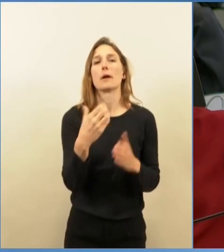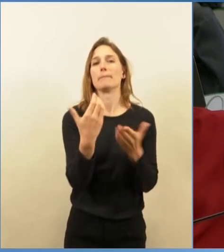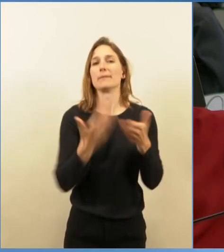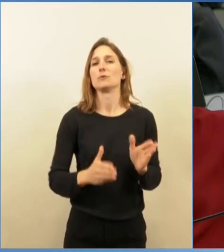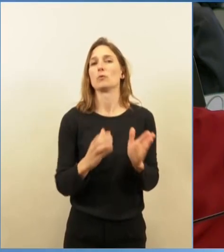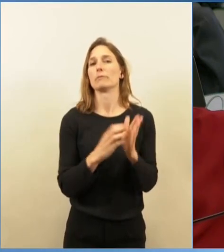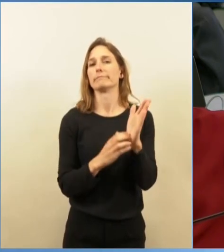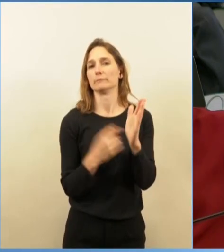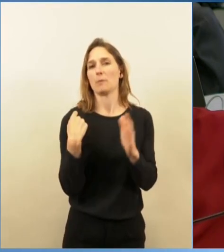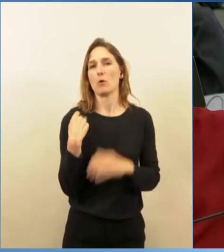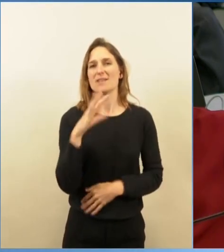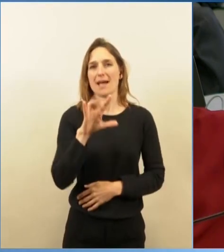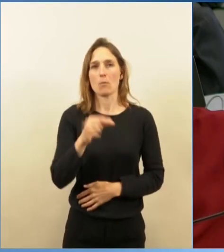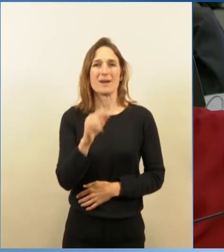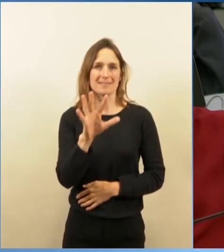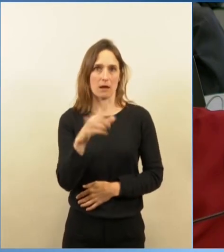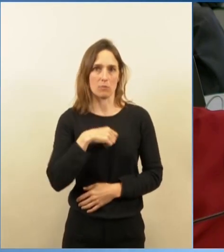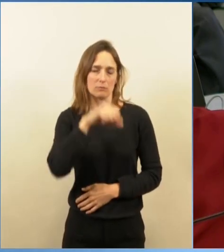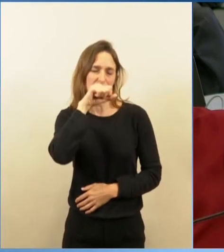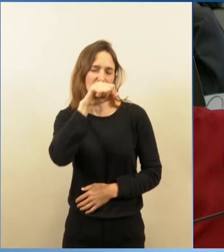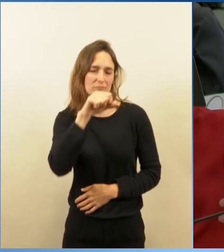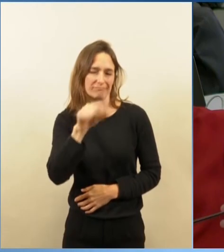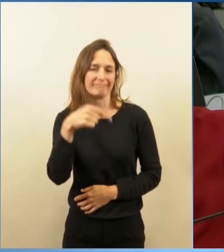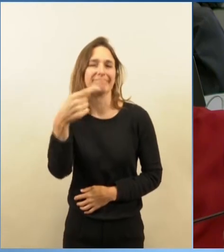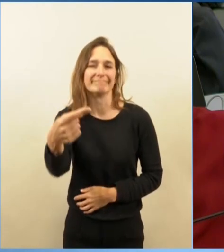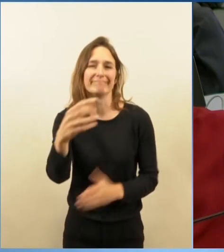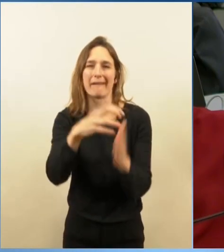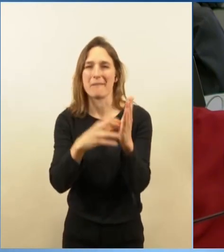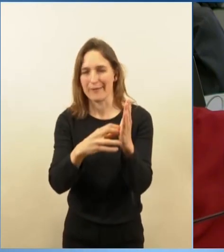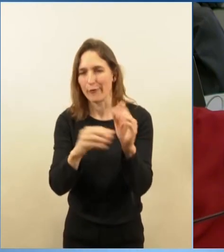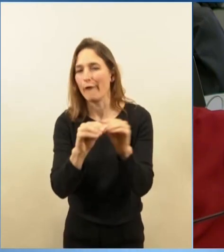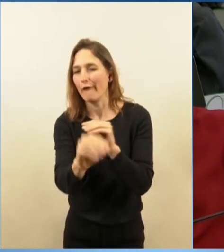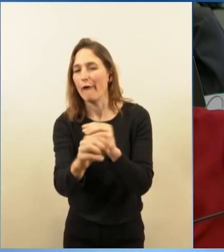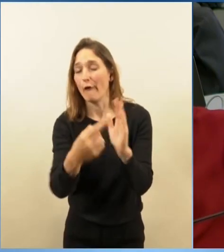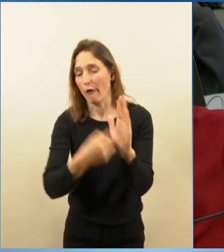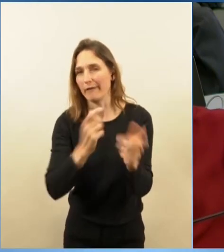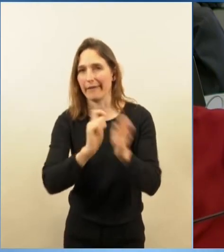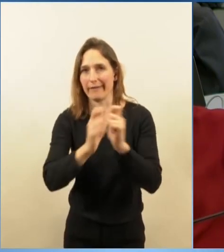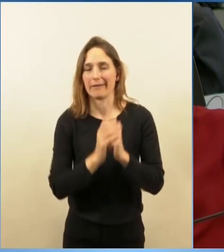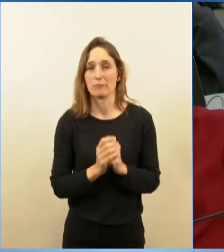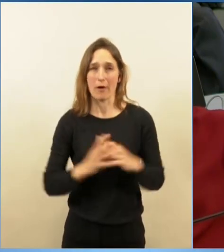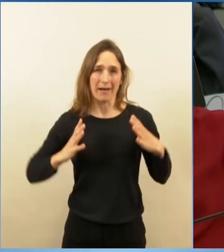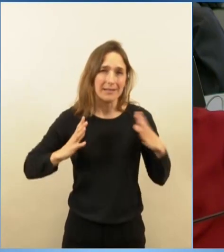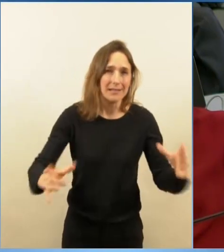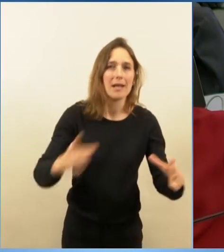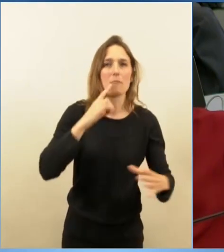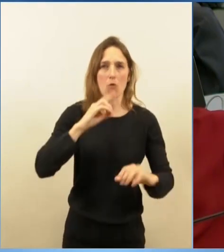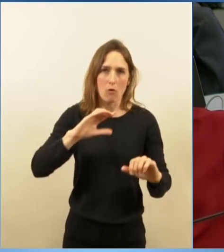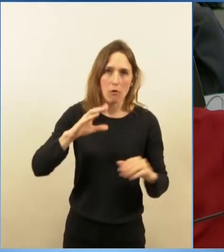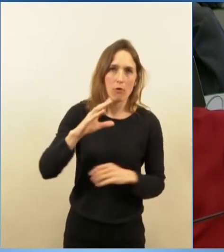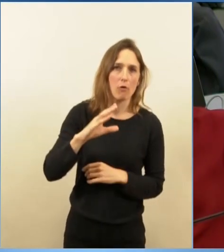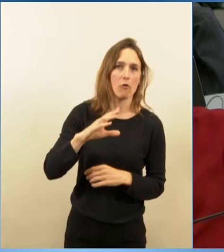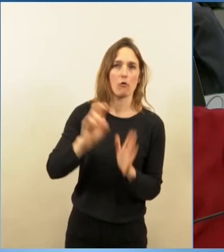j'aime beaucoup et dont on va reparler dans une prochaine délibération agir aux côtés de Grenoble Alpes Métropole pour la mise en oeuvre de la ZFE là je dois dire